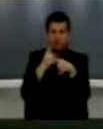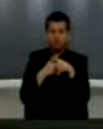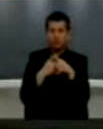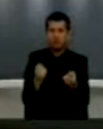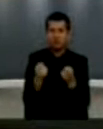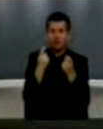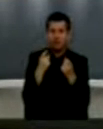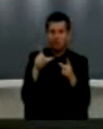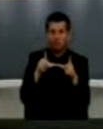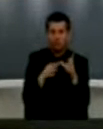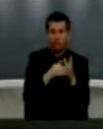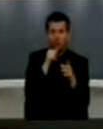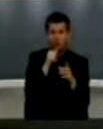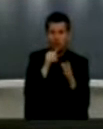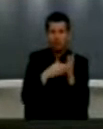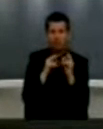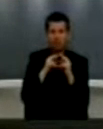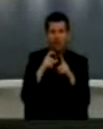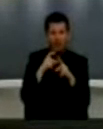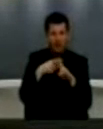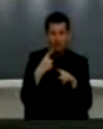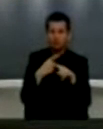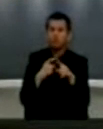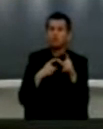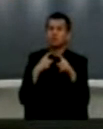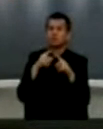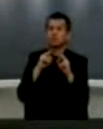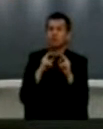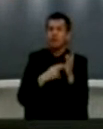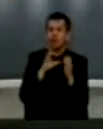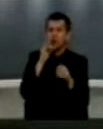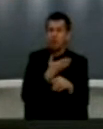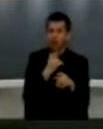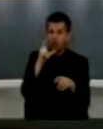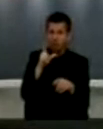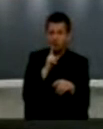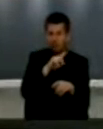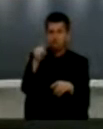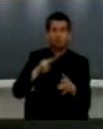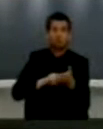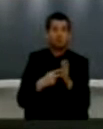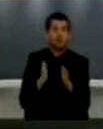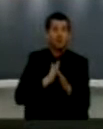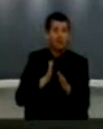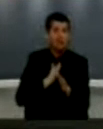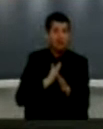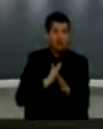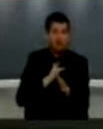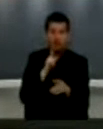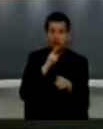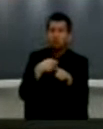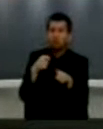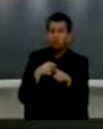tek fshati Lum i Madh dhe Stanovc. Banorët e këtyre fshatrave ndjen të rrezikuar nga projektimi i tillë që i është bërë rregullimit